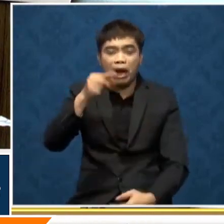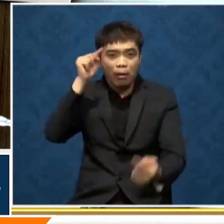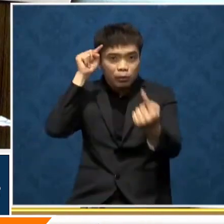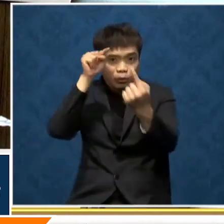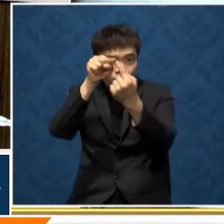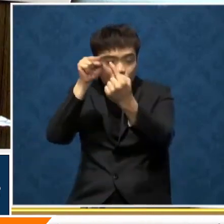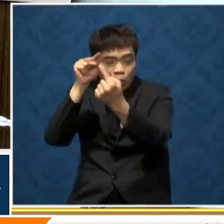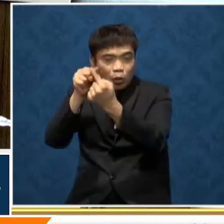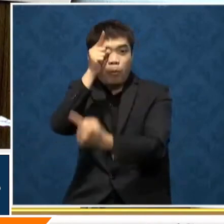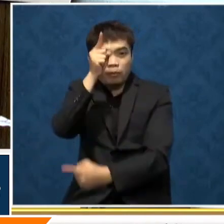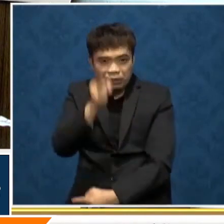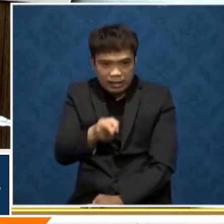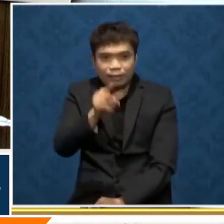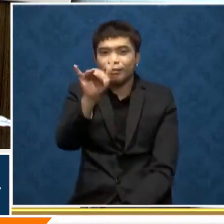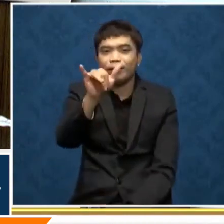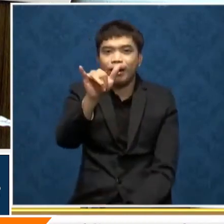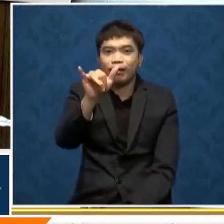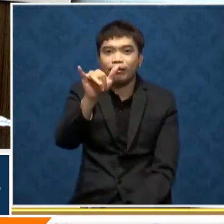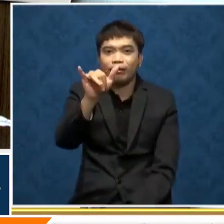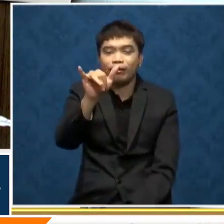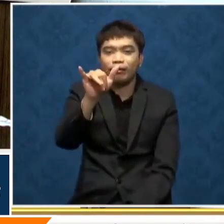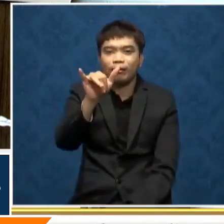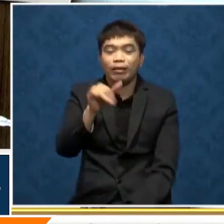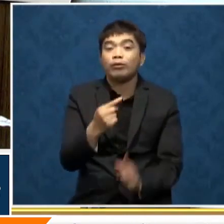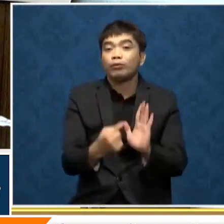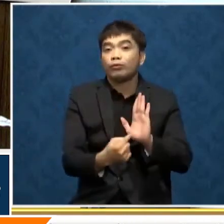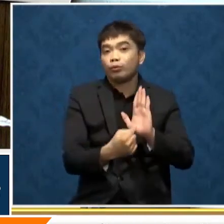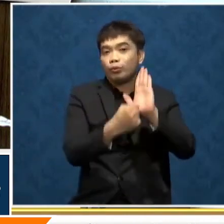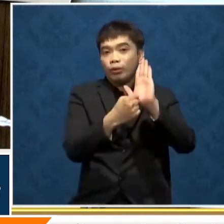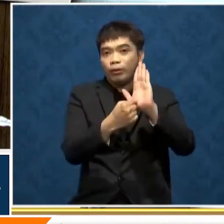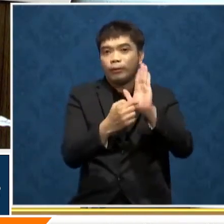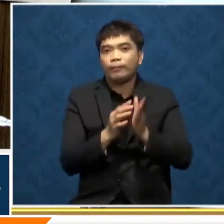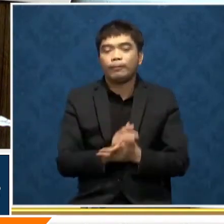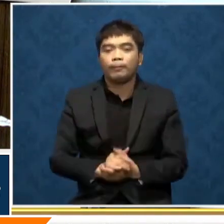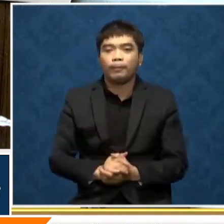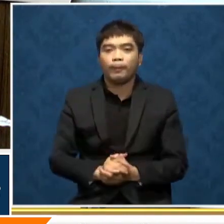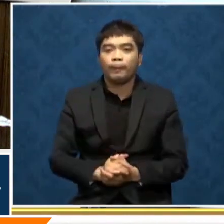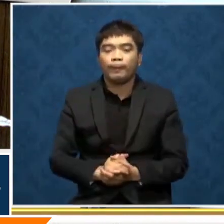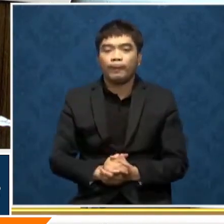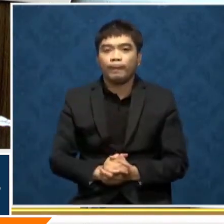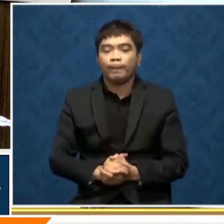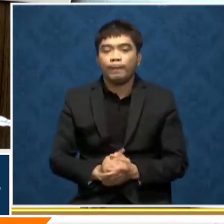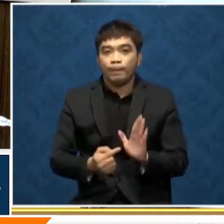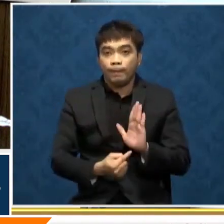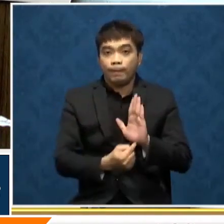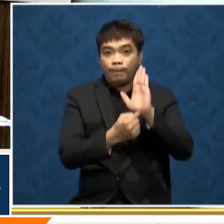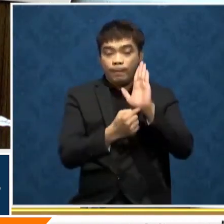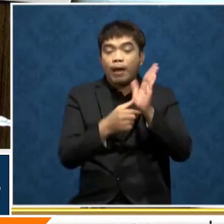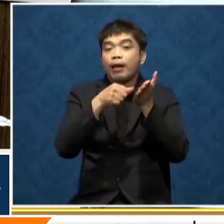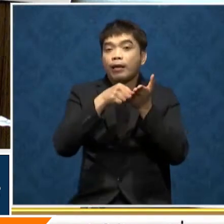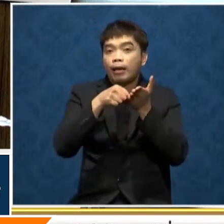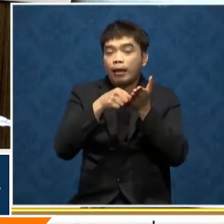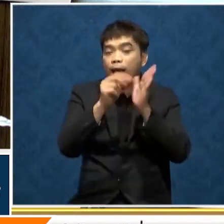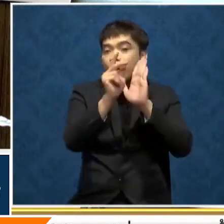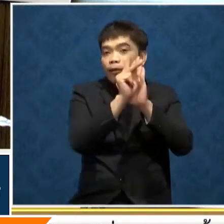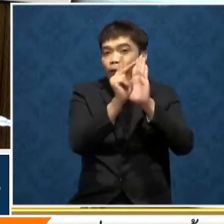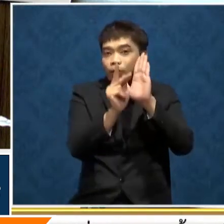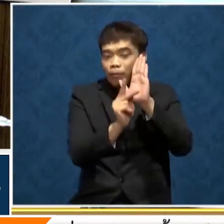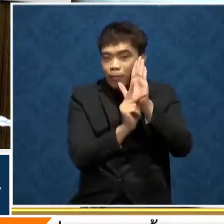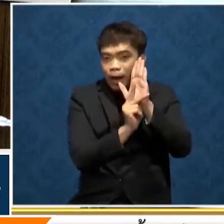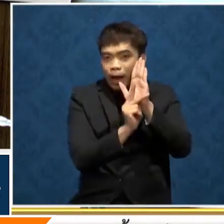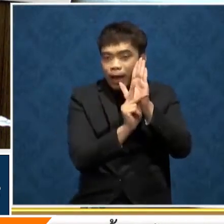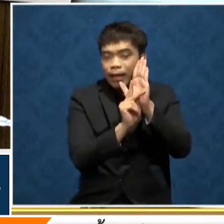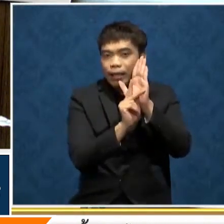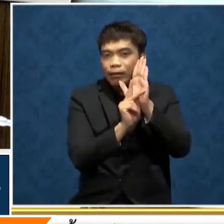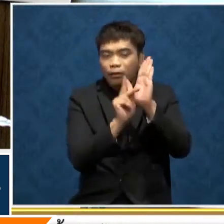ๆยกตัวอย่างเช่นนะครับการปฏิรูปด้านการปรับปรุงกฎหมายเพื่อให้มีกฎหมาย